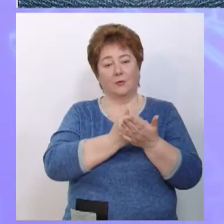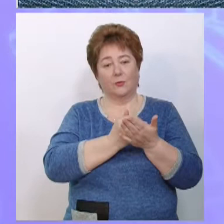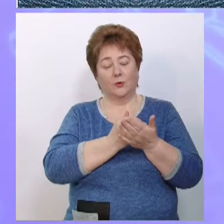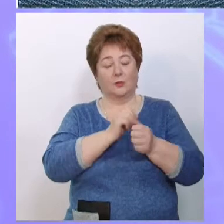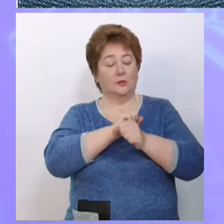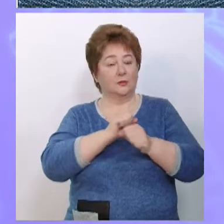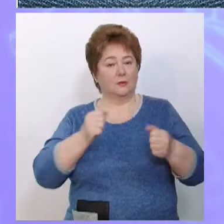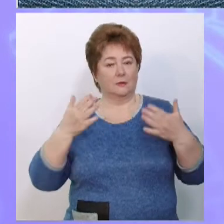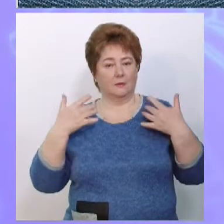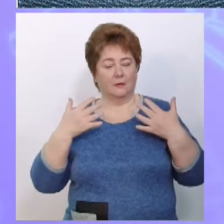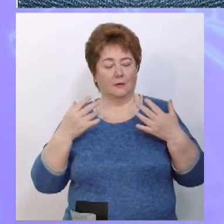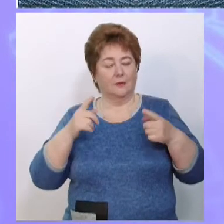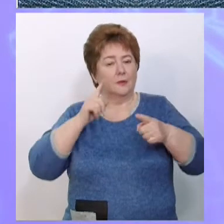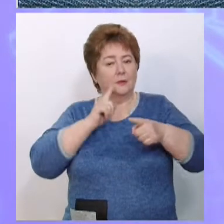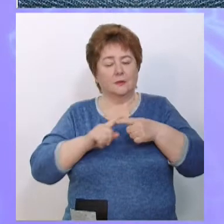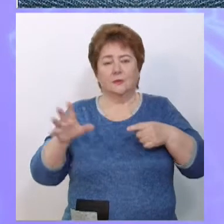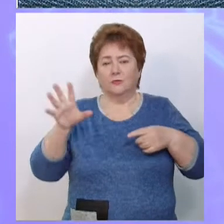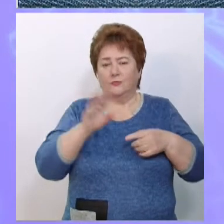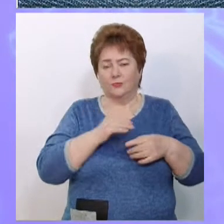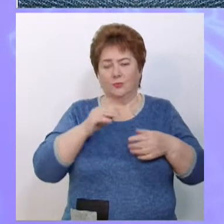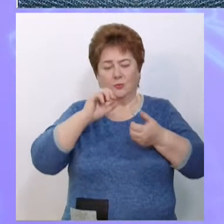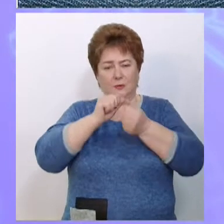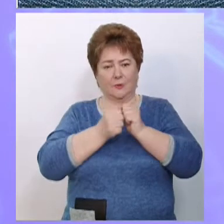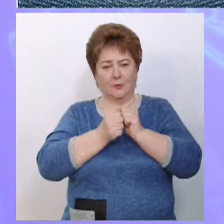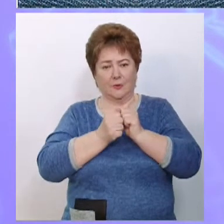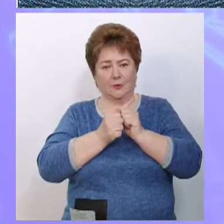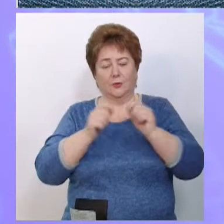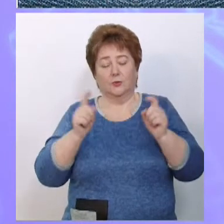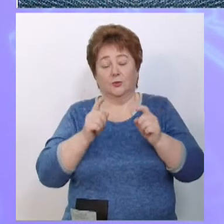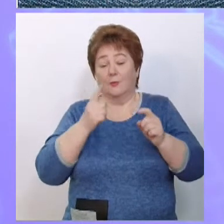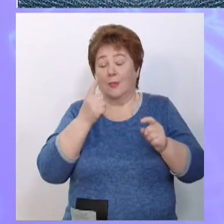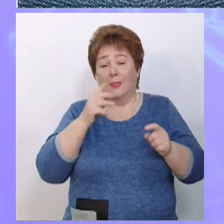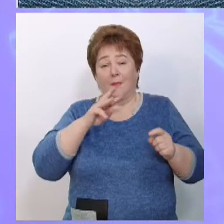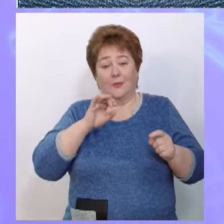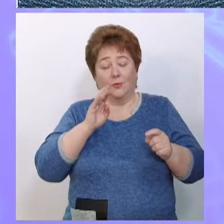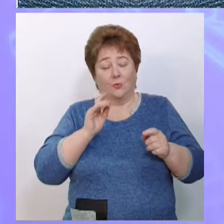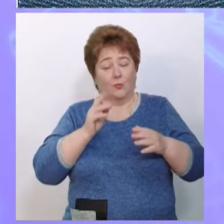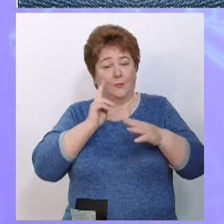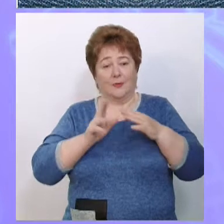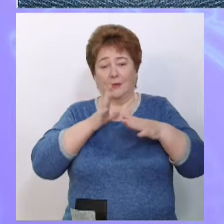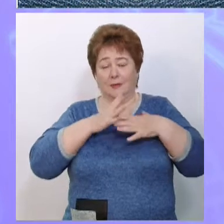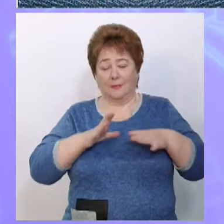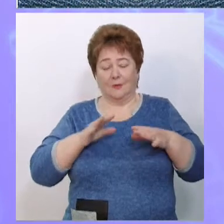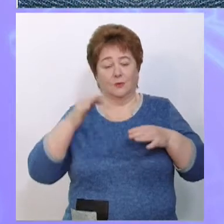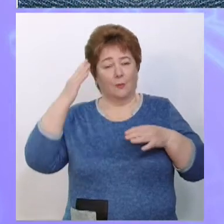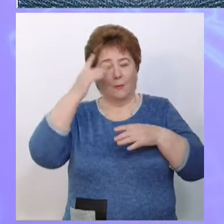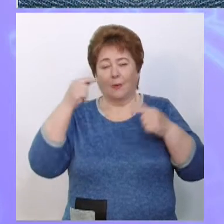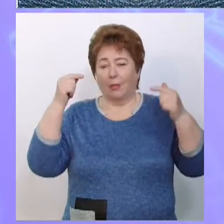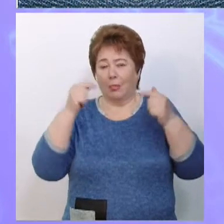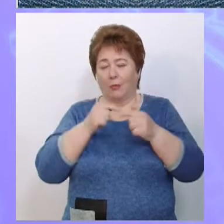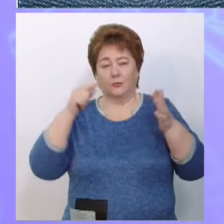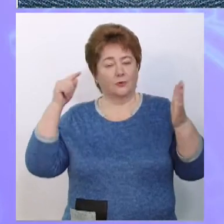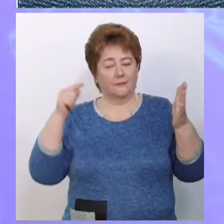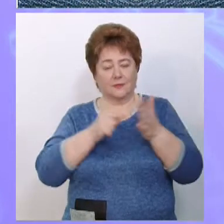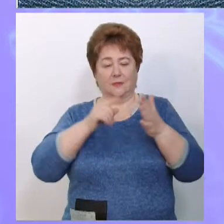не зевай, сразу все запоминай, чтоб минутка не пропала, мысль, чтоб точно в